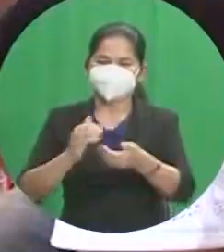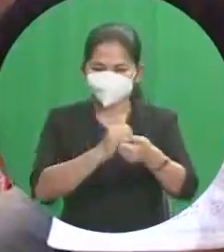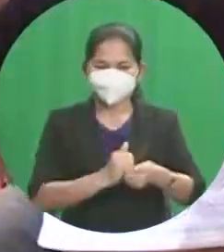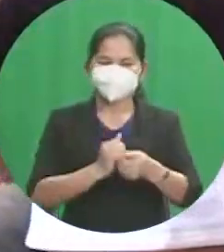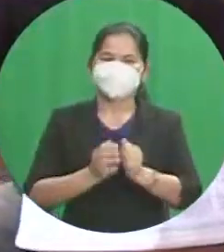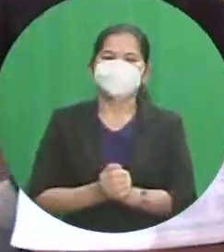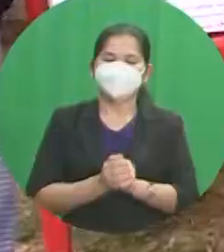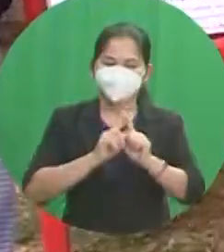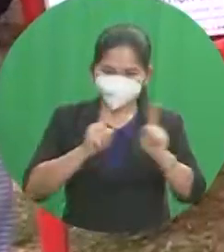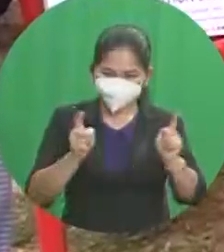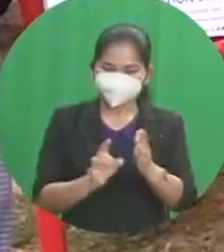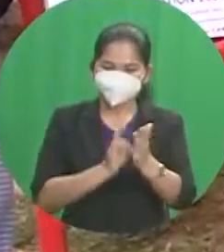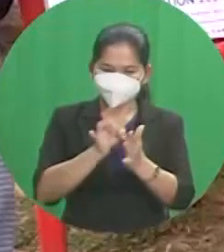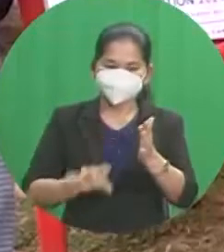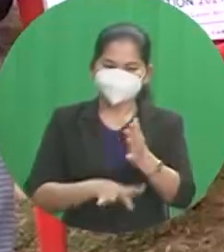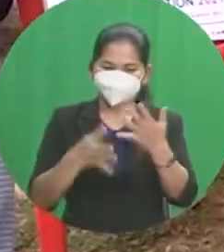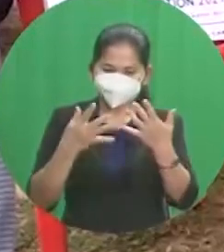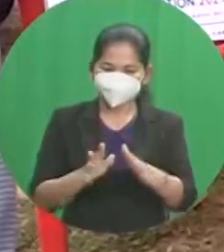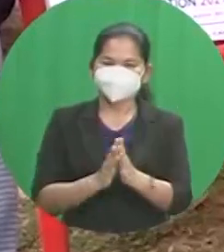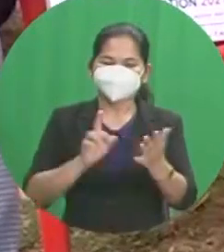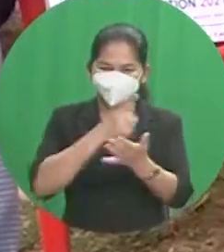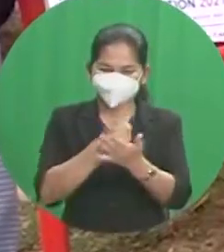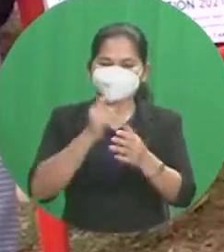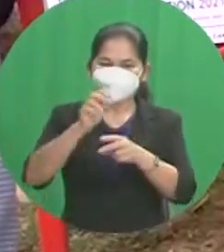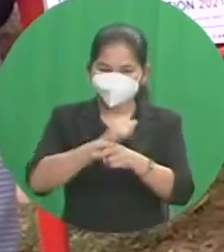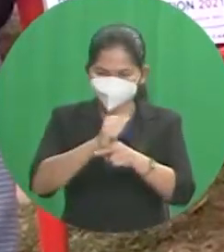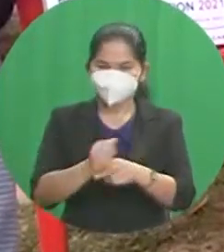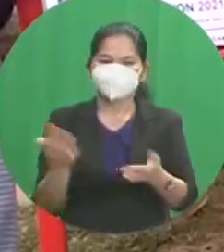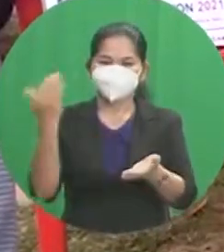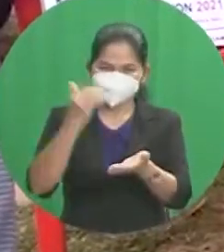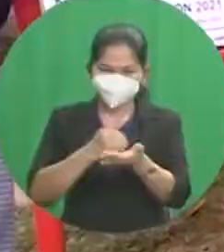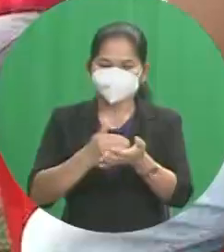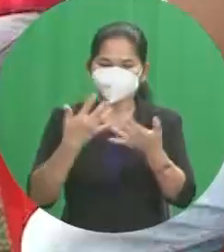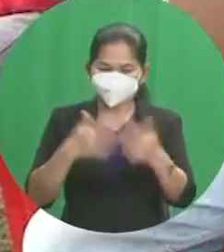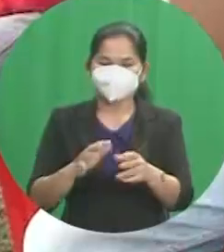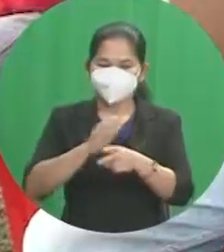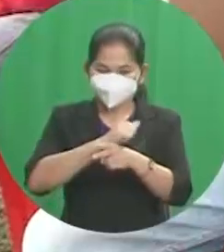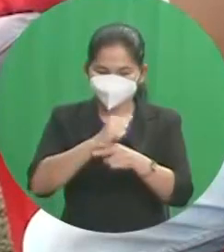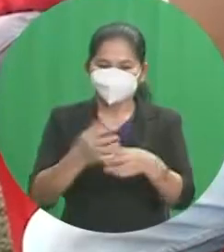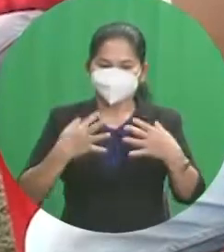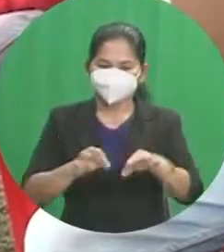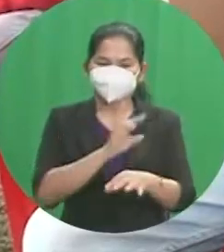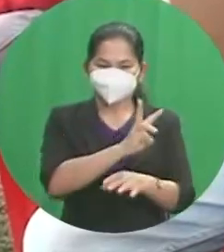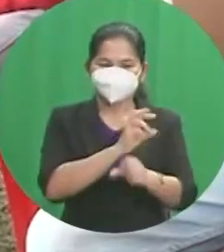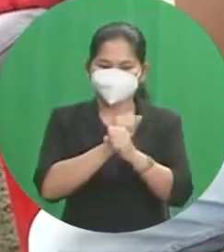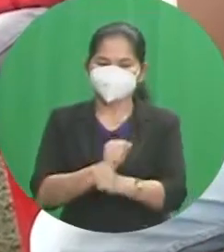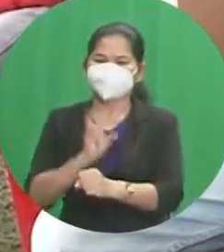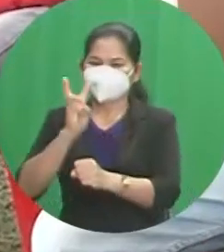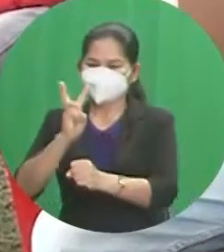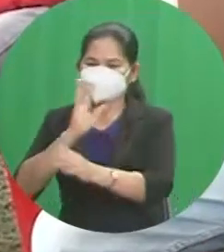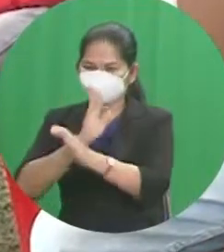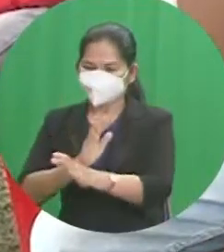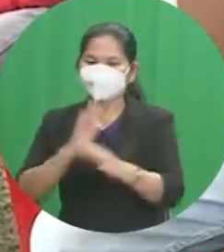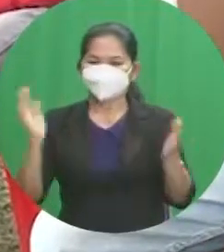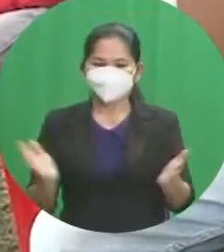មន៍ក៏ពិតមែនដូច្នេះបងប្អូនទាំងអស់គ្នាត្រូវចូលរួមអនុវត្តអនាម័យជាប្រចាំនិងអនុវត្តវិធានការ3ការពារ3កុំតា